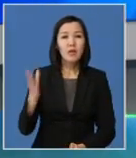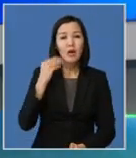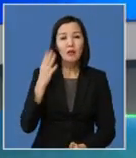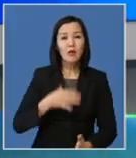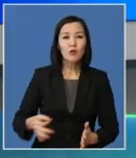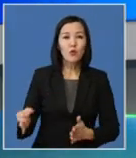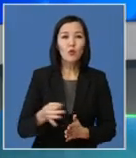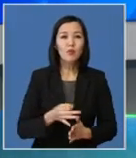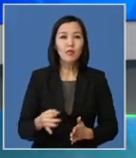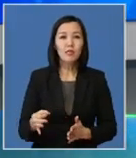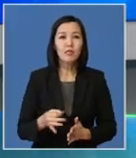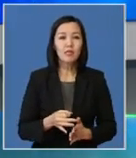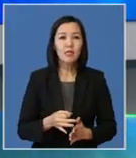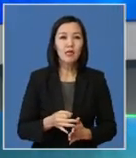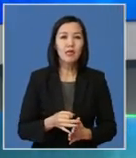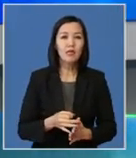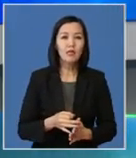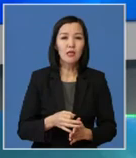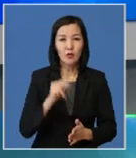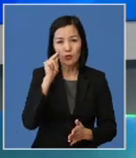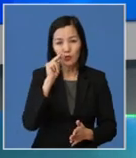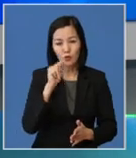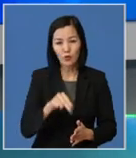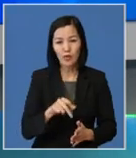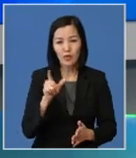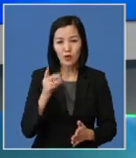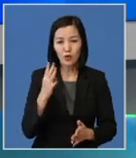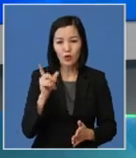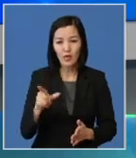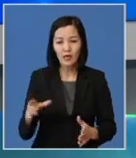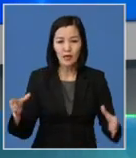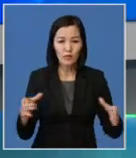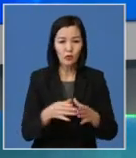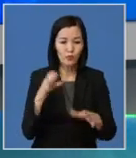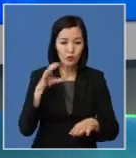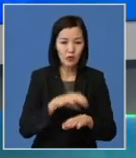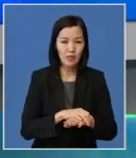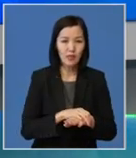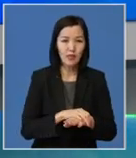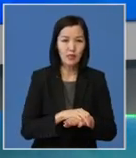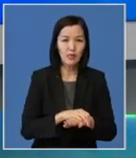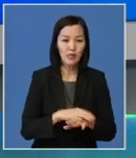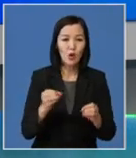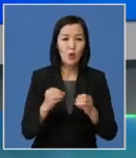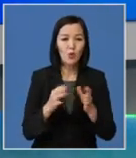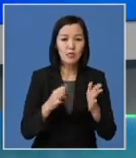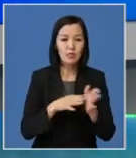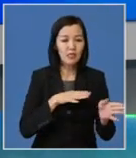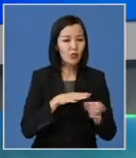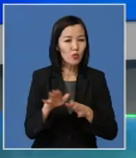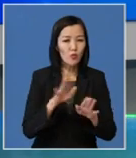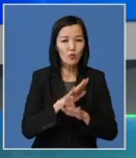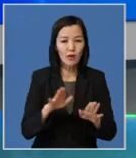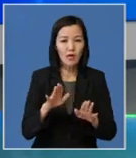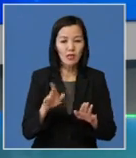Алматы облысында барымташылықты кәсіп еткен күдіктілер ұсталды. Төрт адамнан жасақталған қылмыстық топ ішінде жасы кәмелетке толмаған жасөспірімде